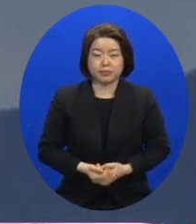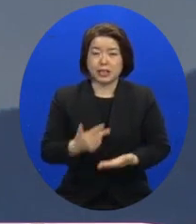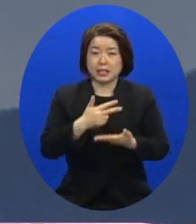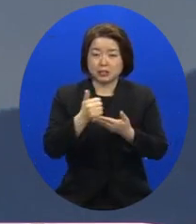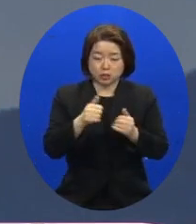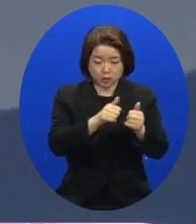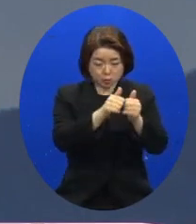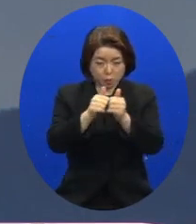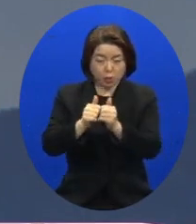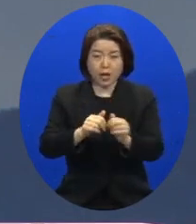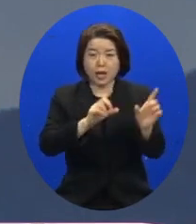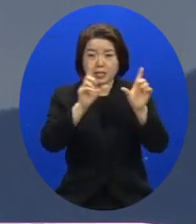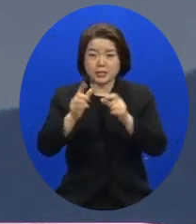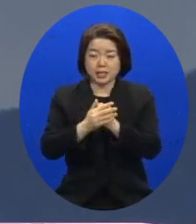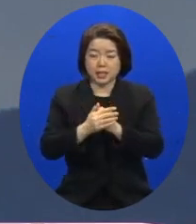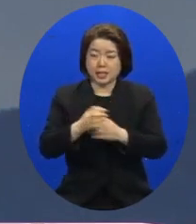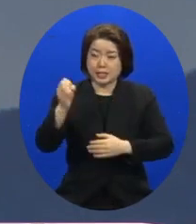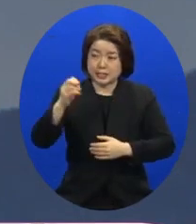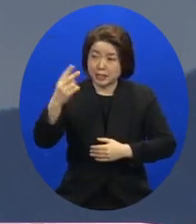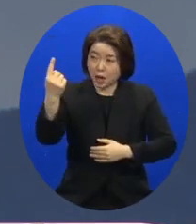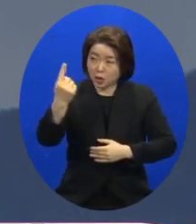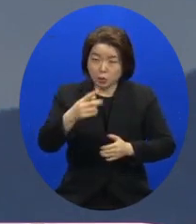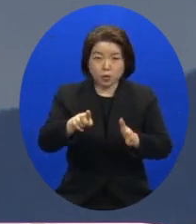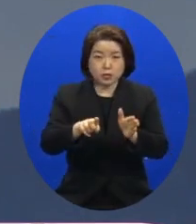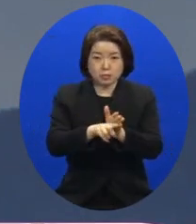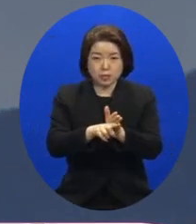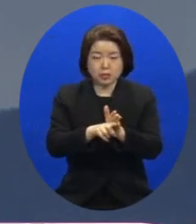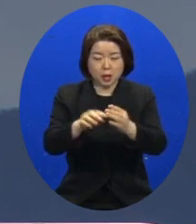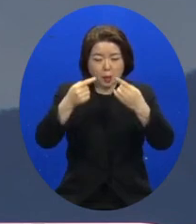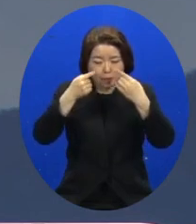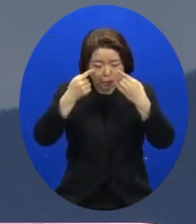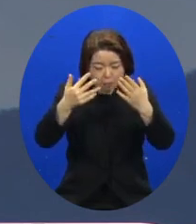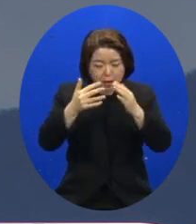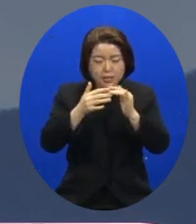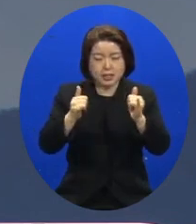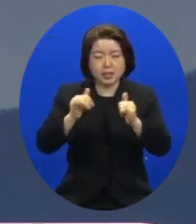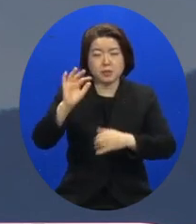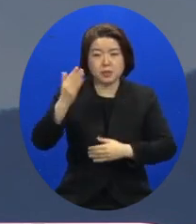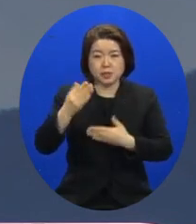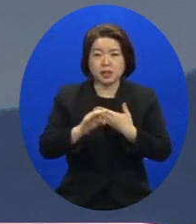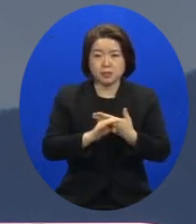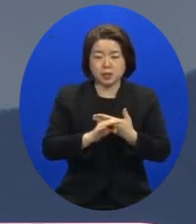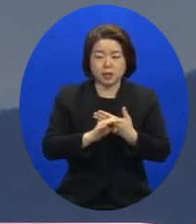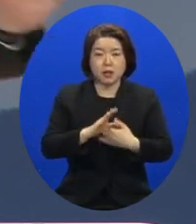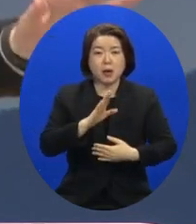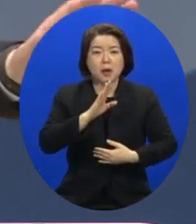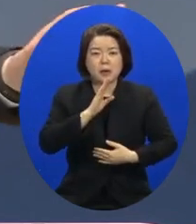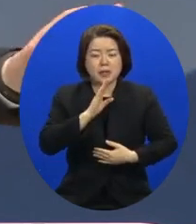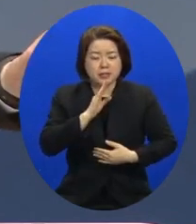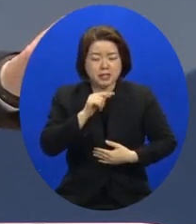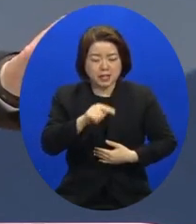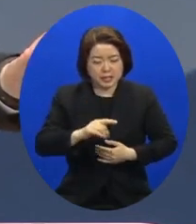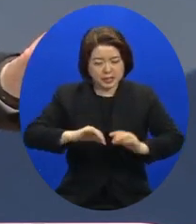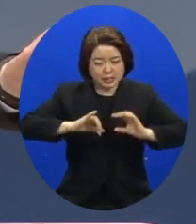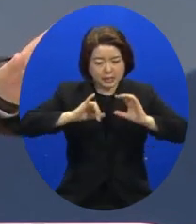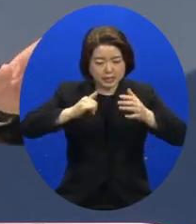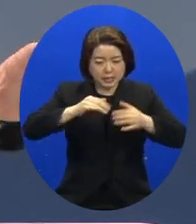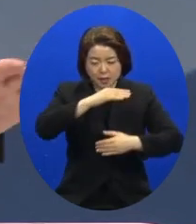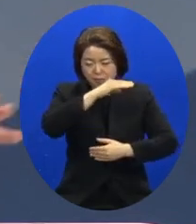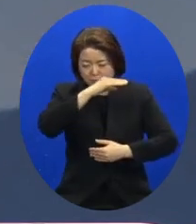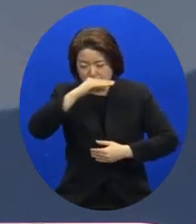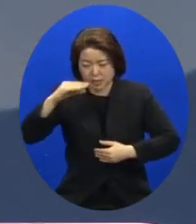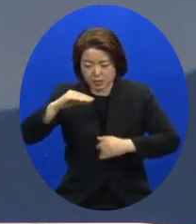주님과 동행하는 삶, 재림의 신앙이 분명한 성도가 되어야 비로소 이 세상을 온전히 바로 살 수가